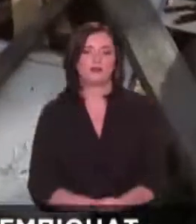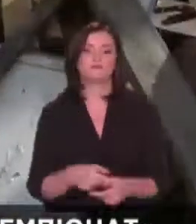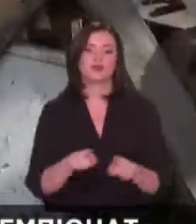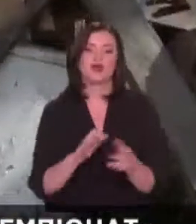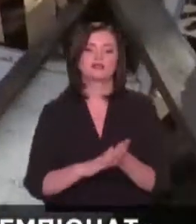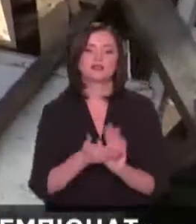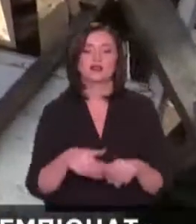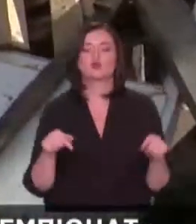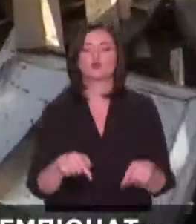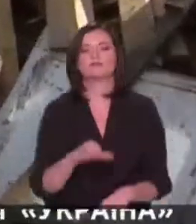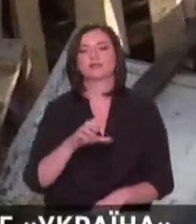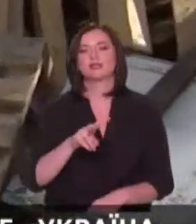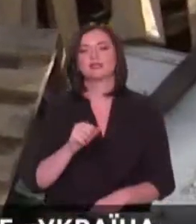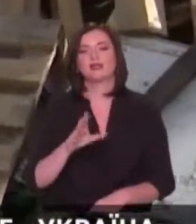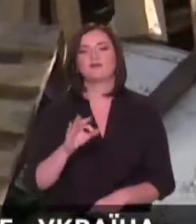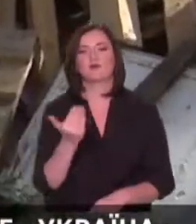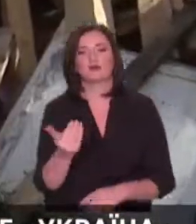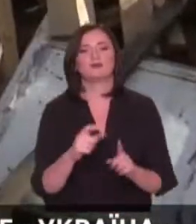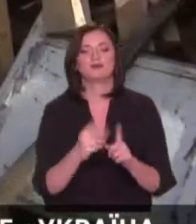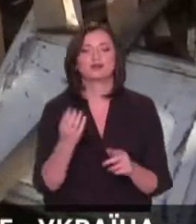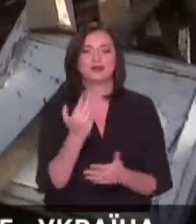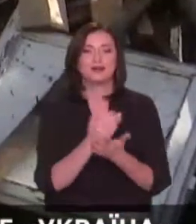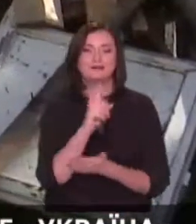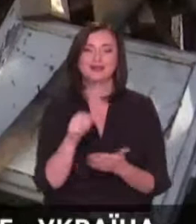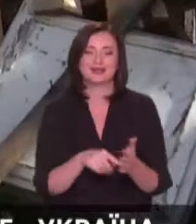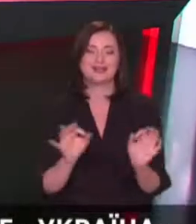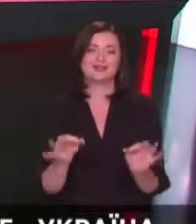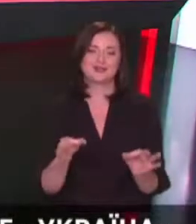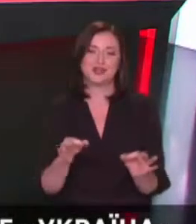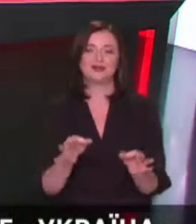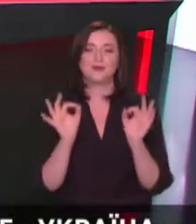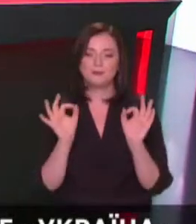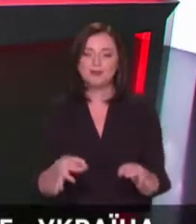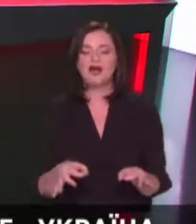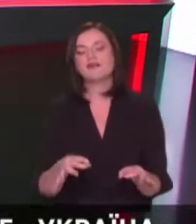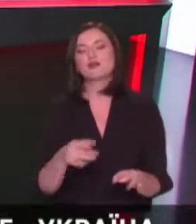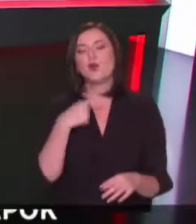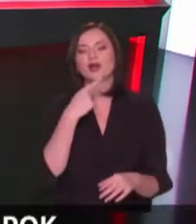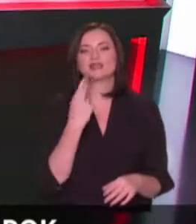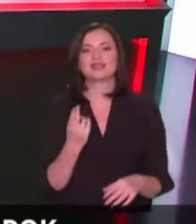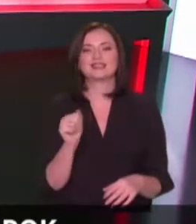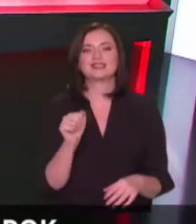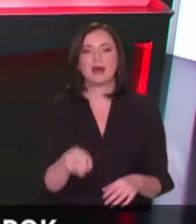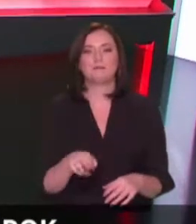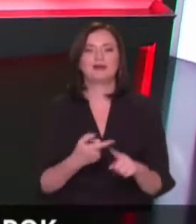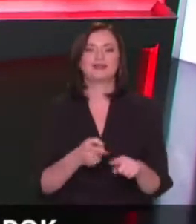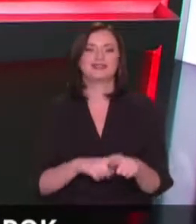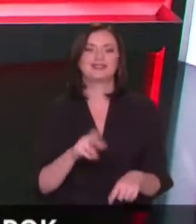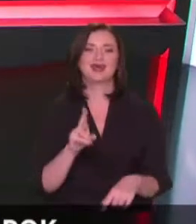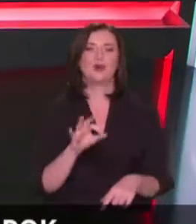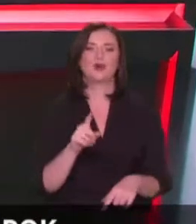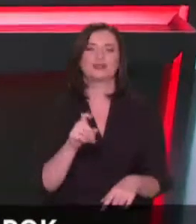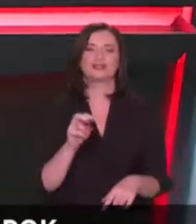позняки, Слава, тобі слово. Оленочко, ще є питання до тебе. Знаєш, звичайно, правильно казати цап. Козел – це зрадливий чоловік, так